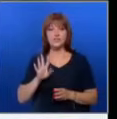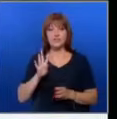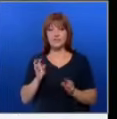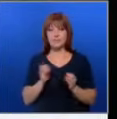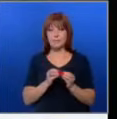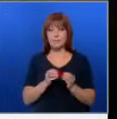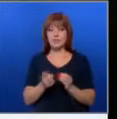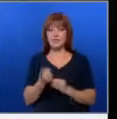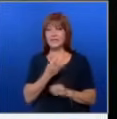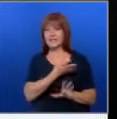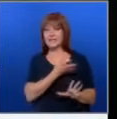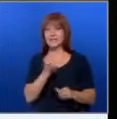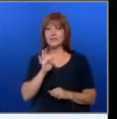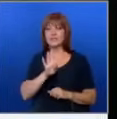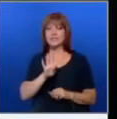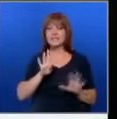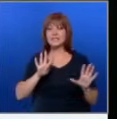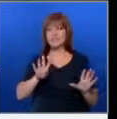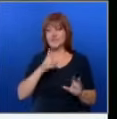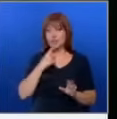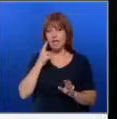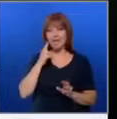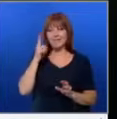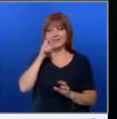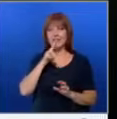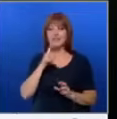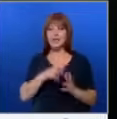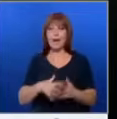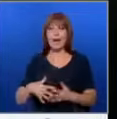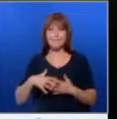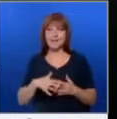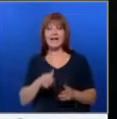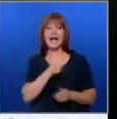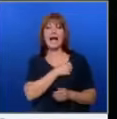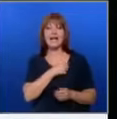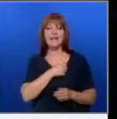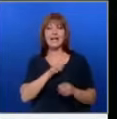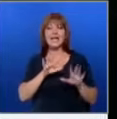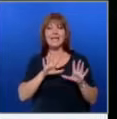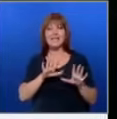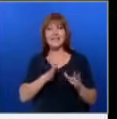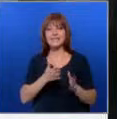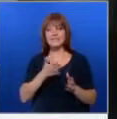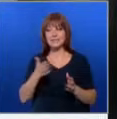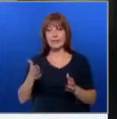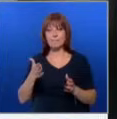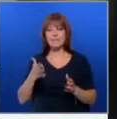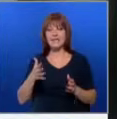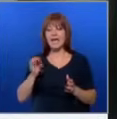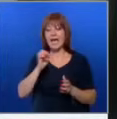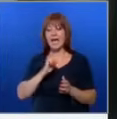4 април 1949 година. Денят, в който Съединените щати, Канада и 10 западноевропейски държави